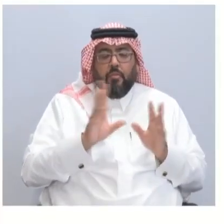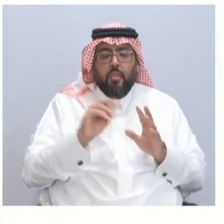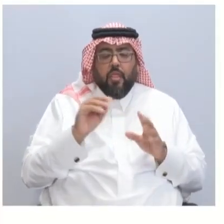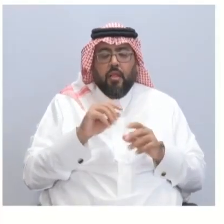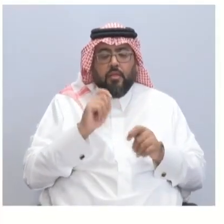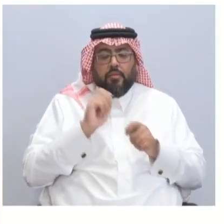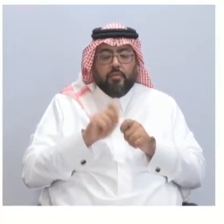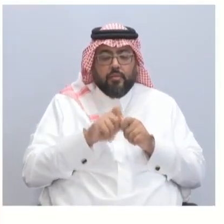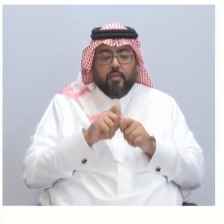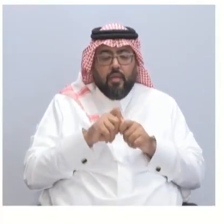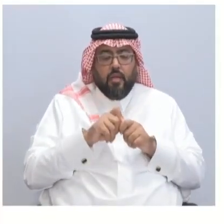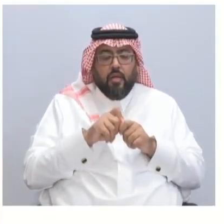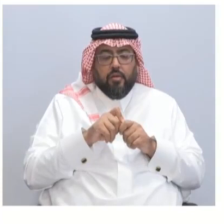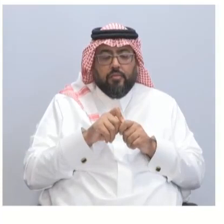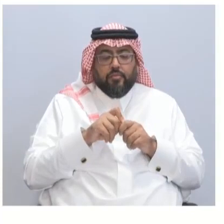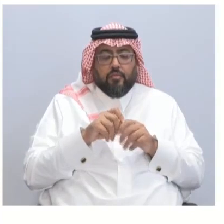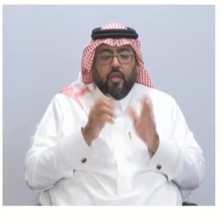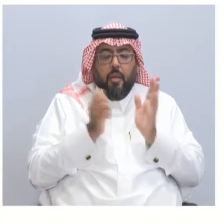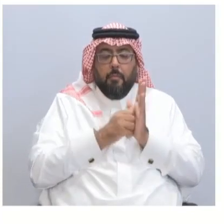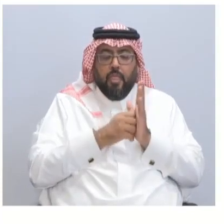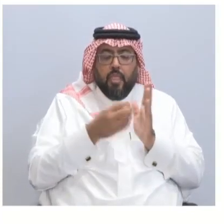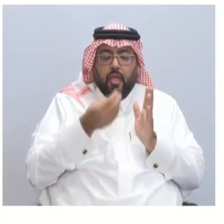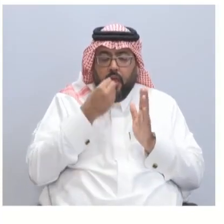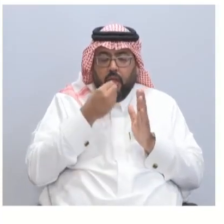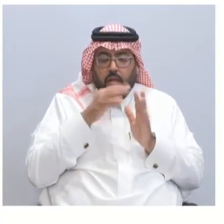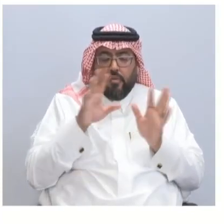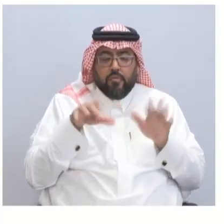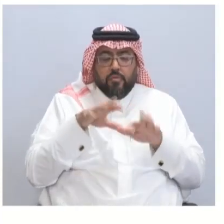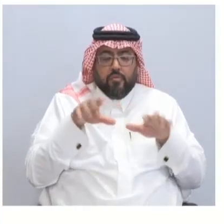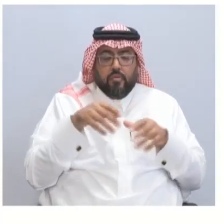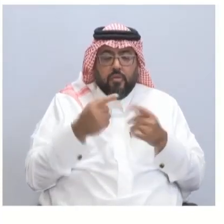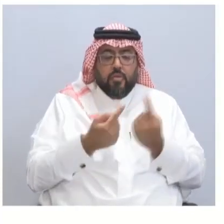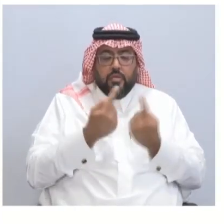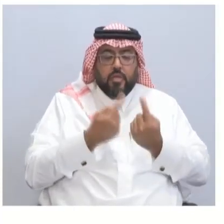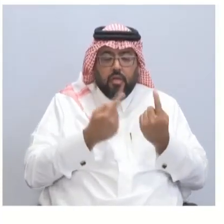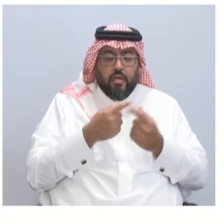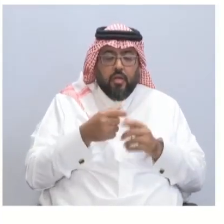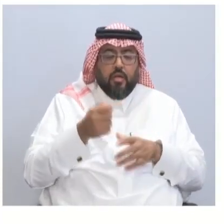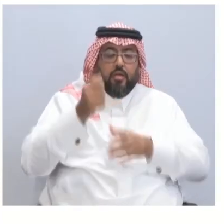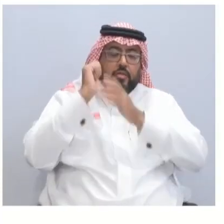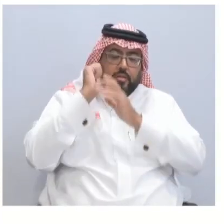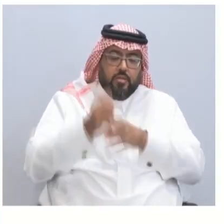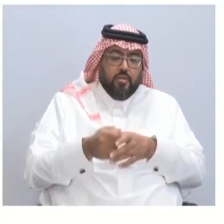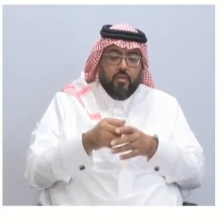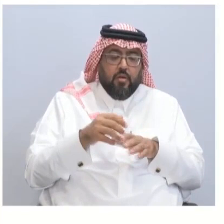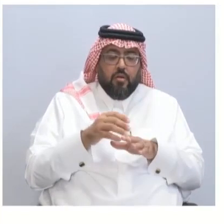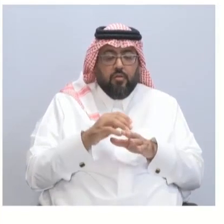صناعه المواد المنزليه وادوات الزراعه مثل الفاس